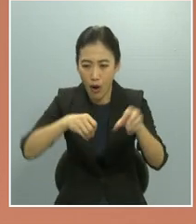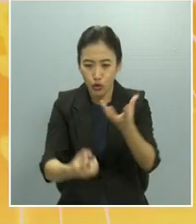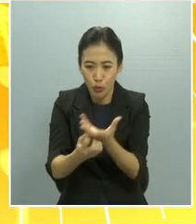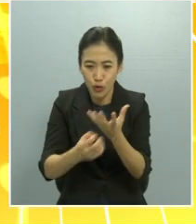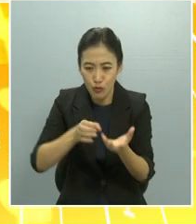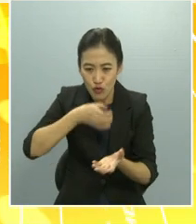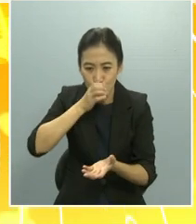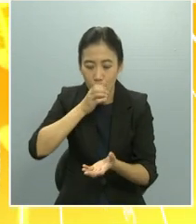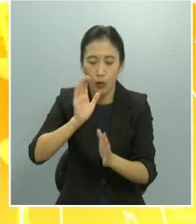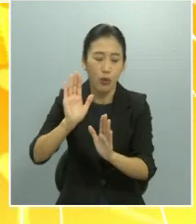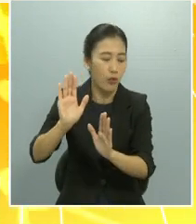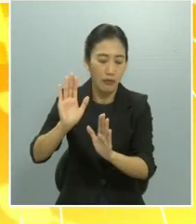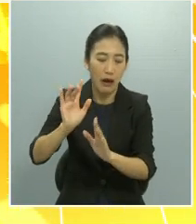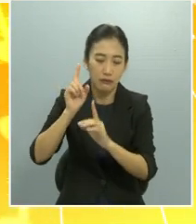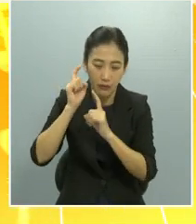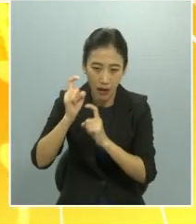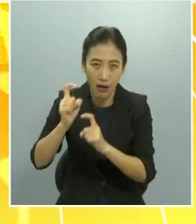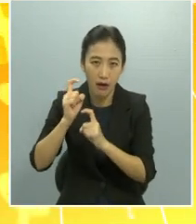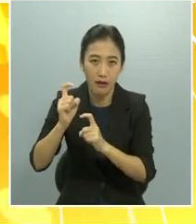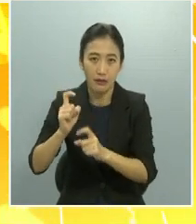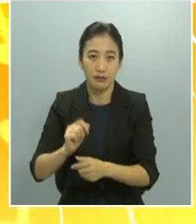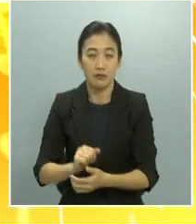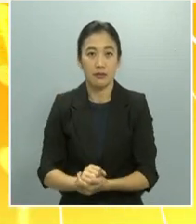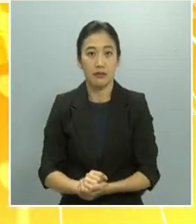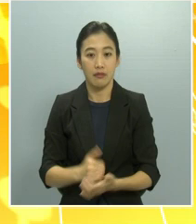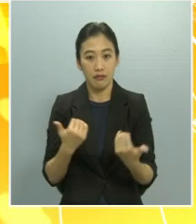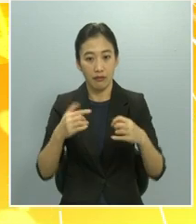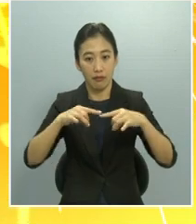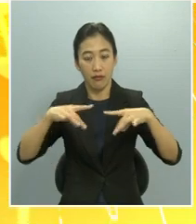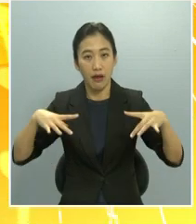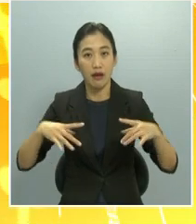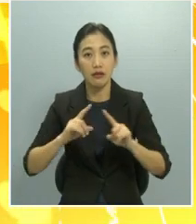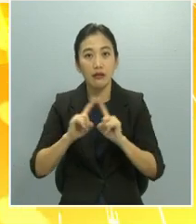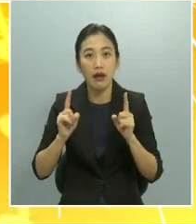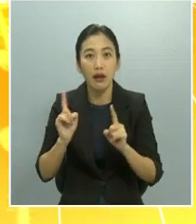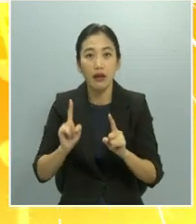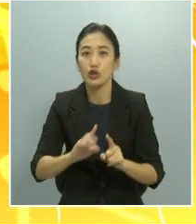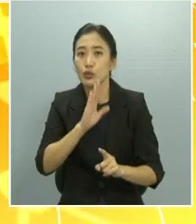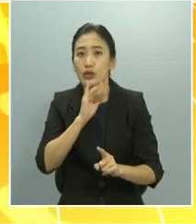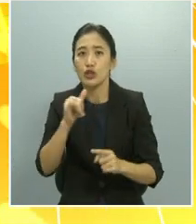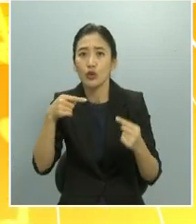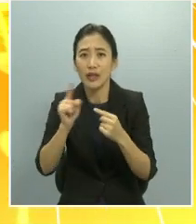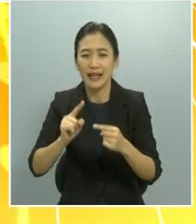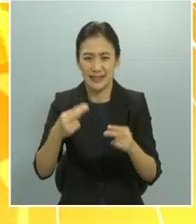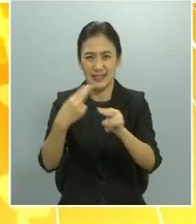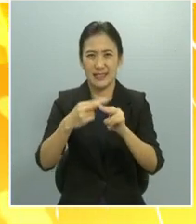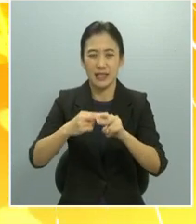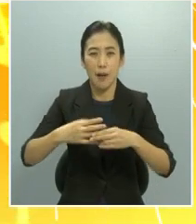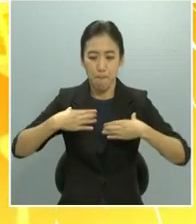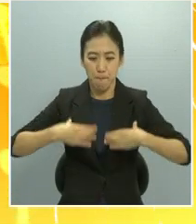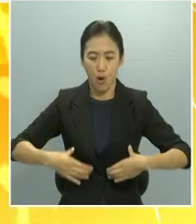ร้ายแรงได้ท่านผู้ชมนี่เรื่องใหญ่จริงๆนะคือน้ำท่วมปอดมันเป็นอาการวิกฤตแล้ว